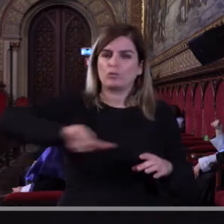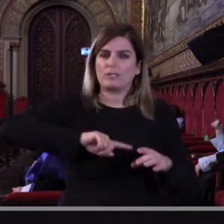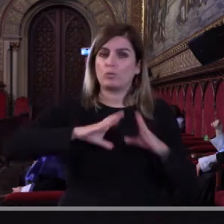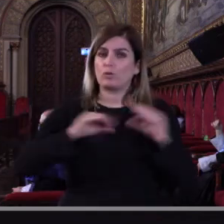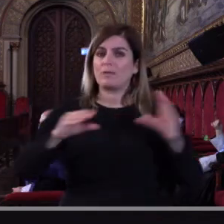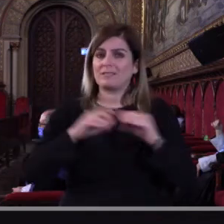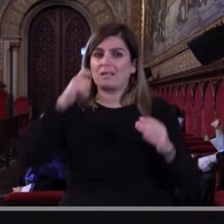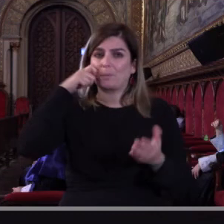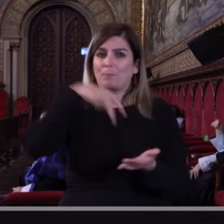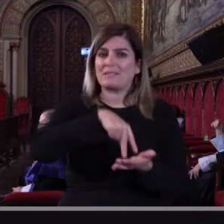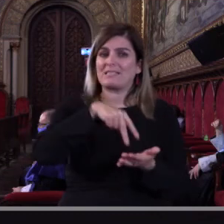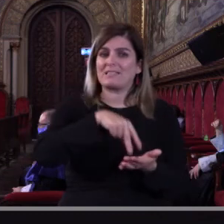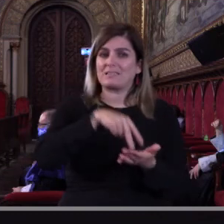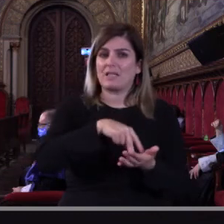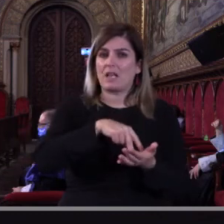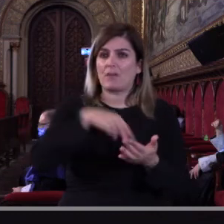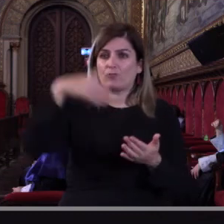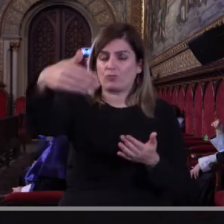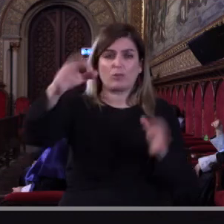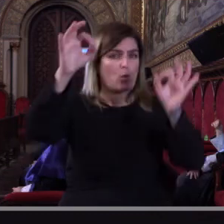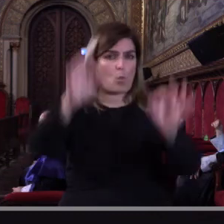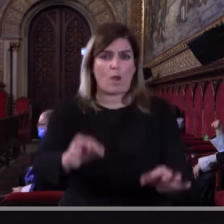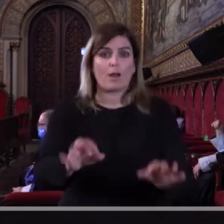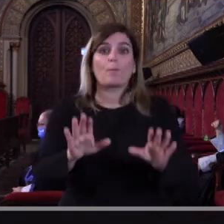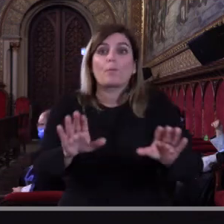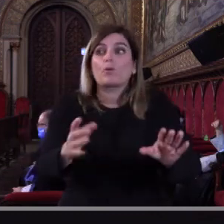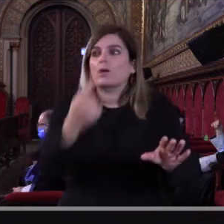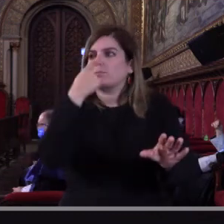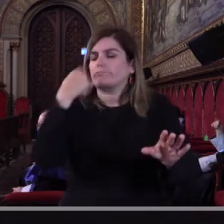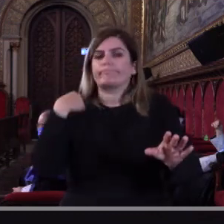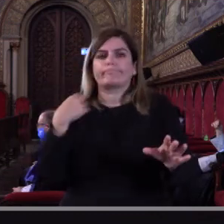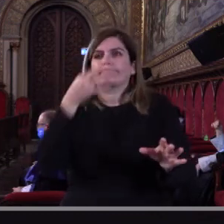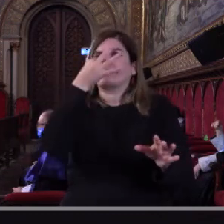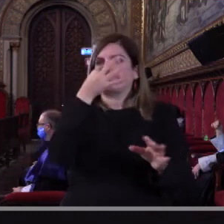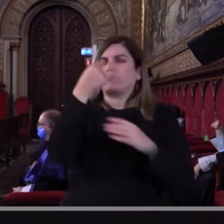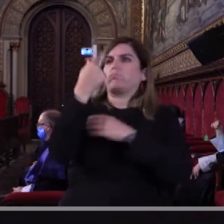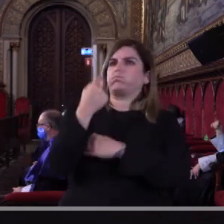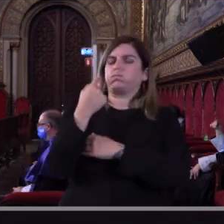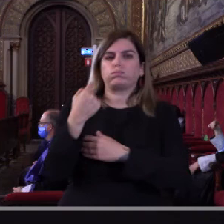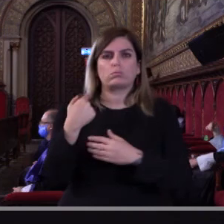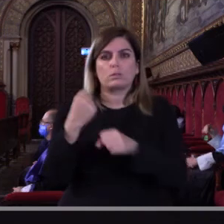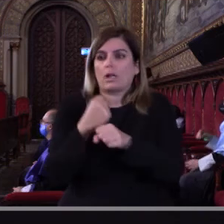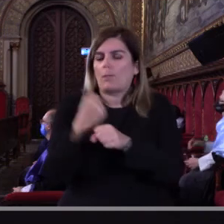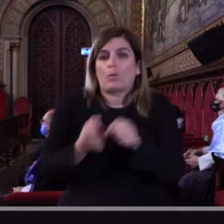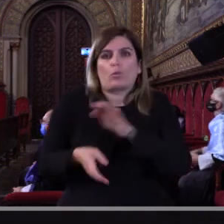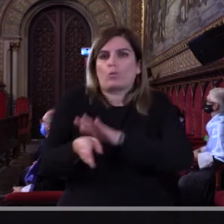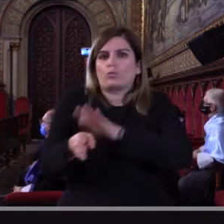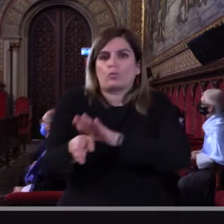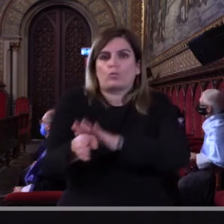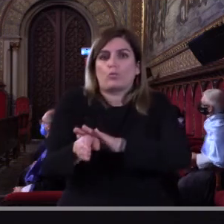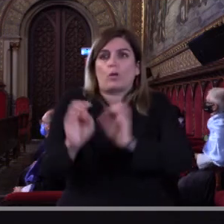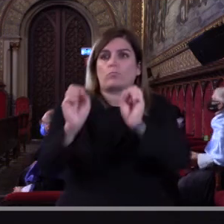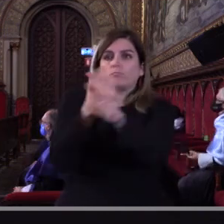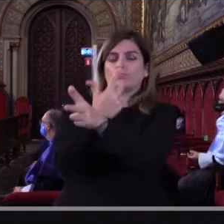presencial i mai ho deixarem de ser, però ens vam veure abocats a continuar amb les nostres tasques de forma